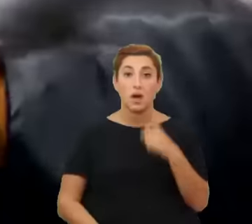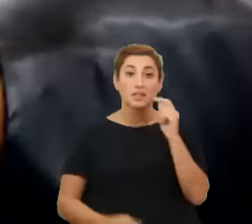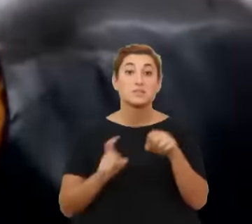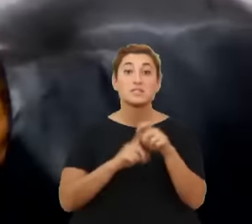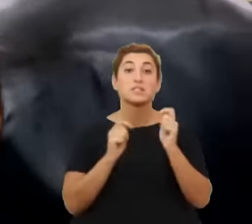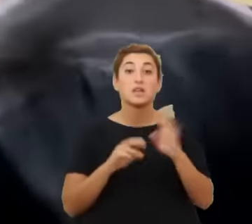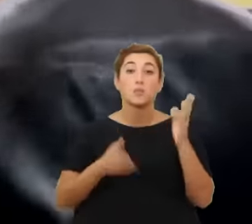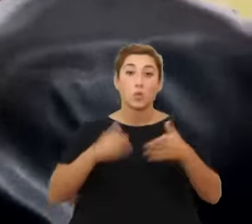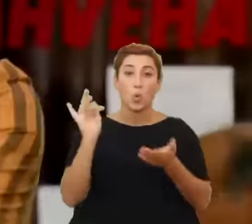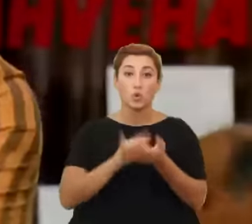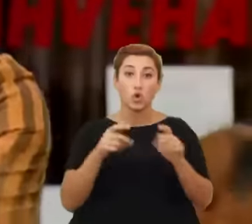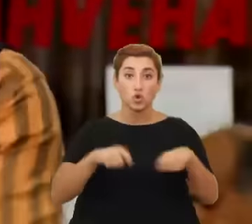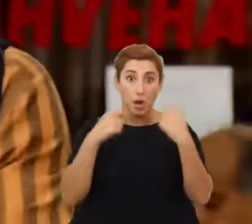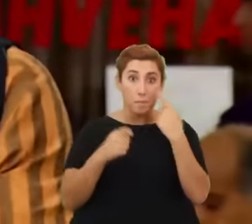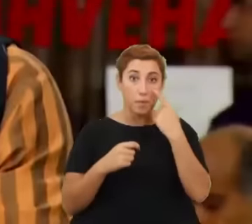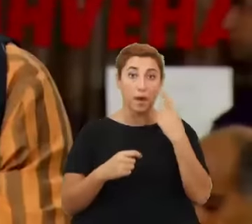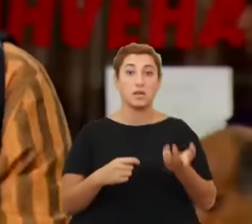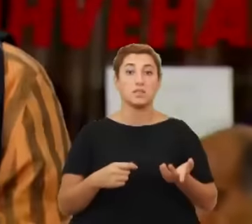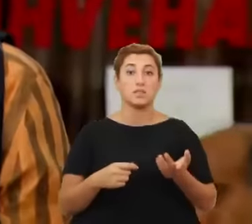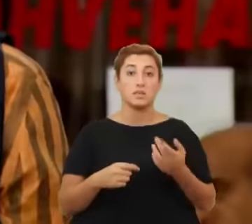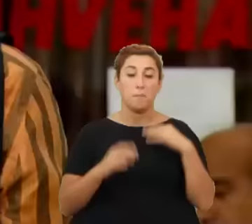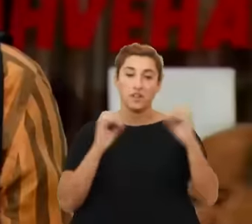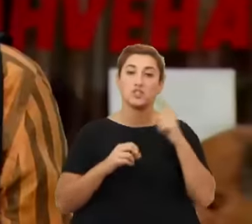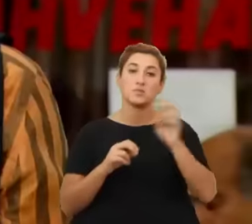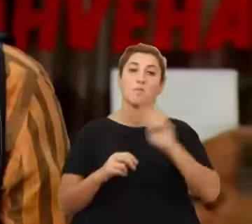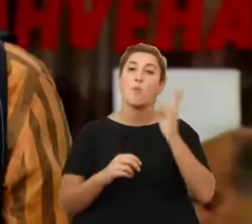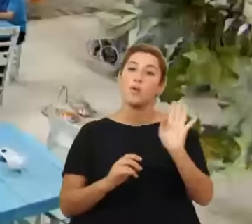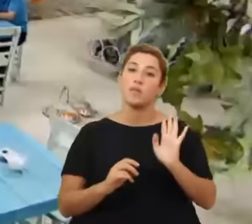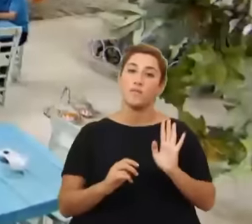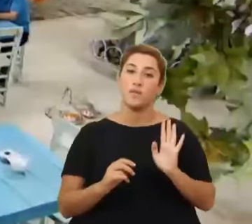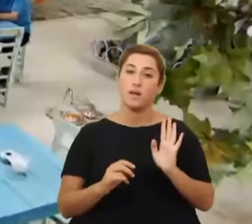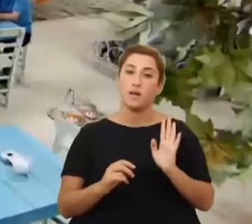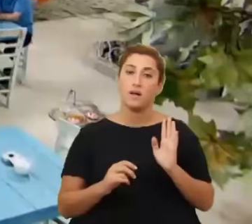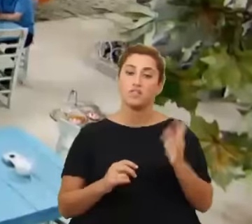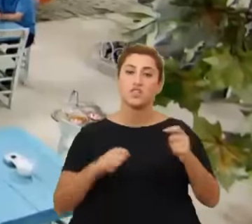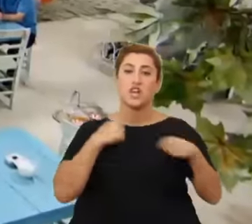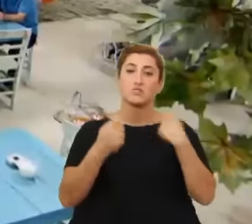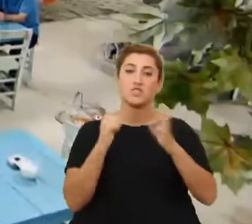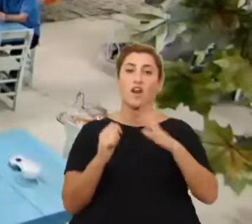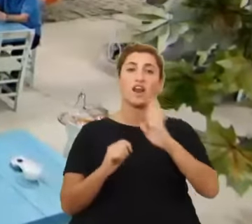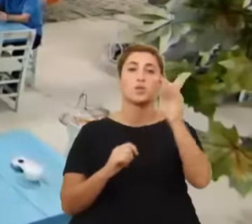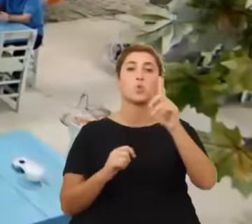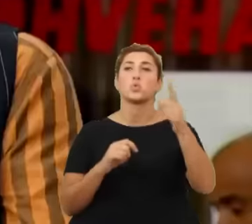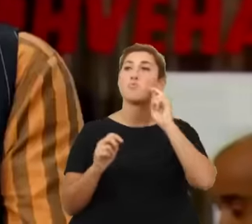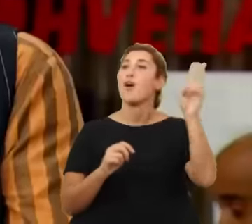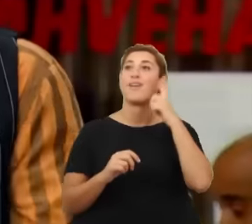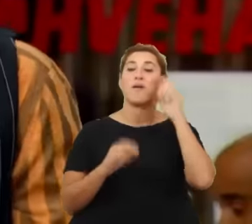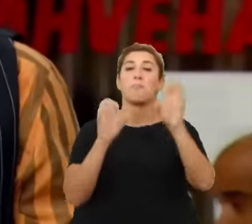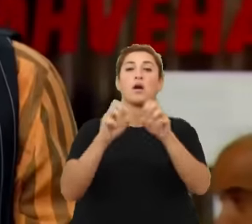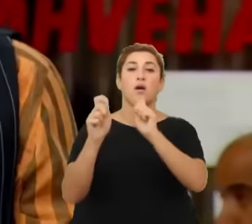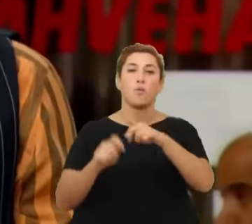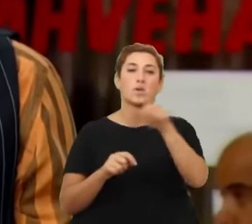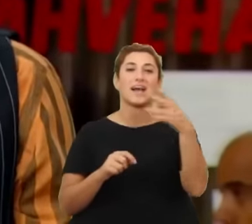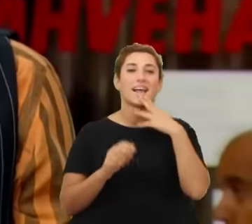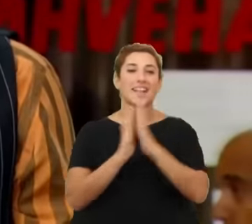tanıt desene. Sokağın ortasında çorabın mı kalır? Başlayacağım şimdi modana senin ha. Ne kadar abuk subuk şey var gidiyorsun oluyorsun moda diye. Hep o